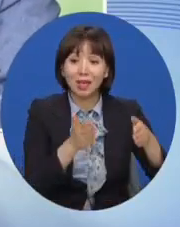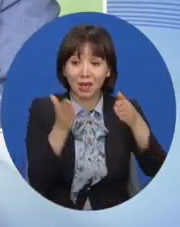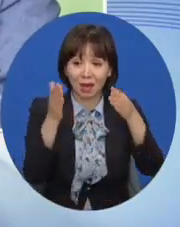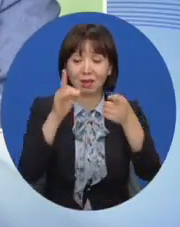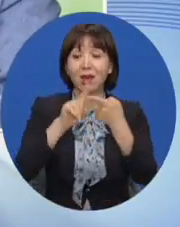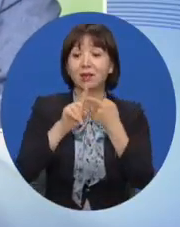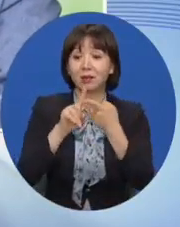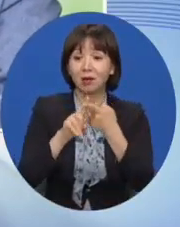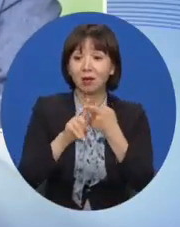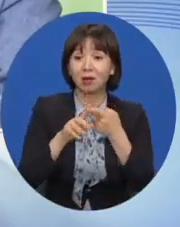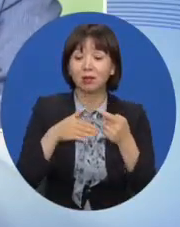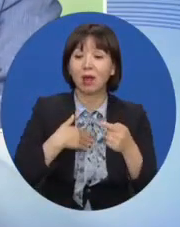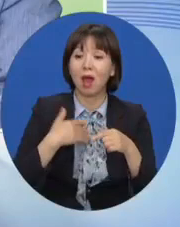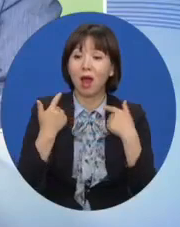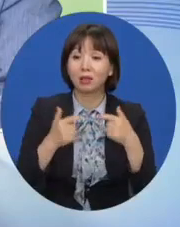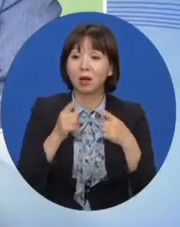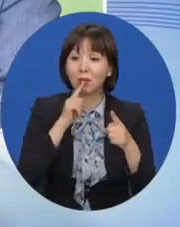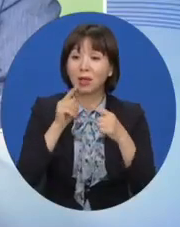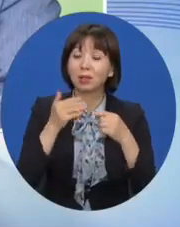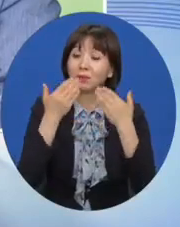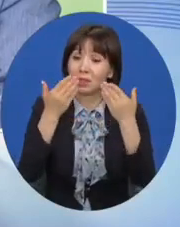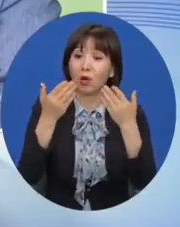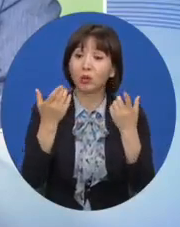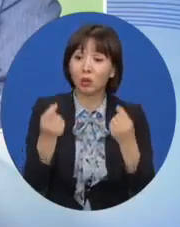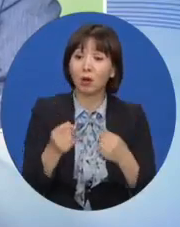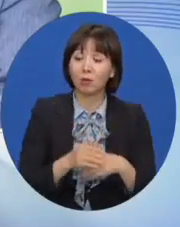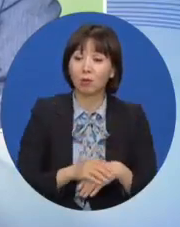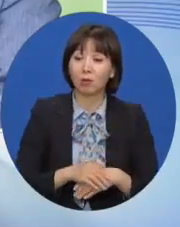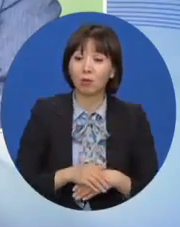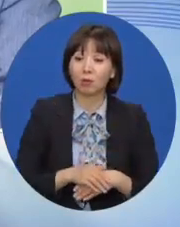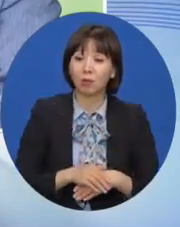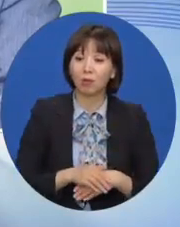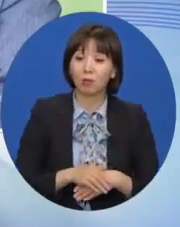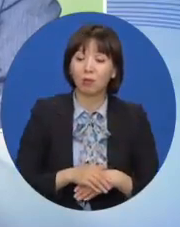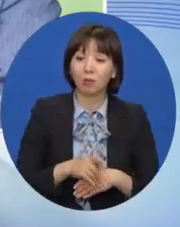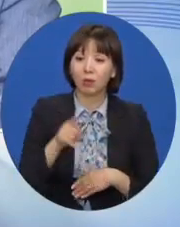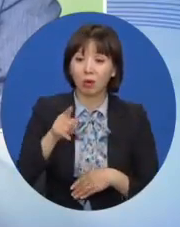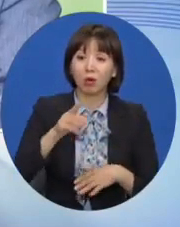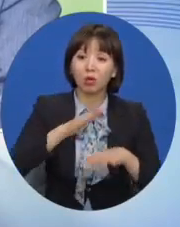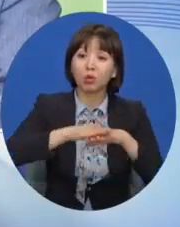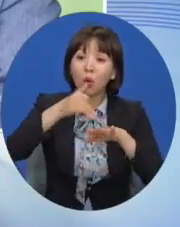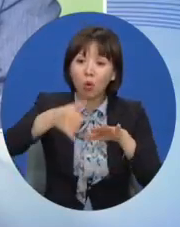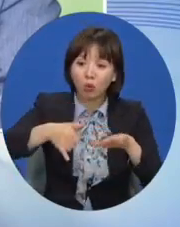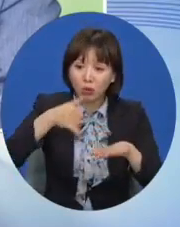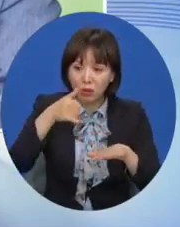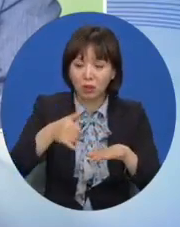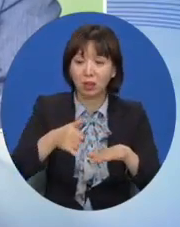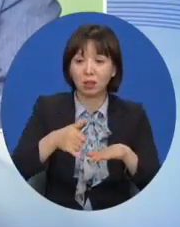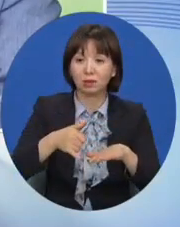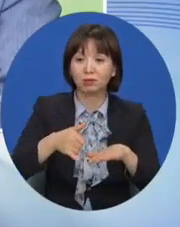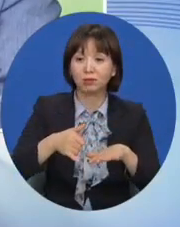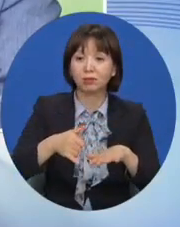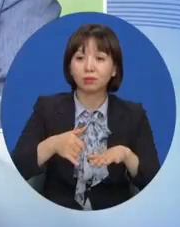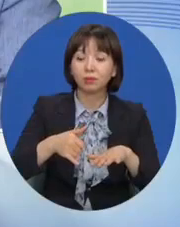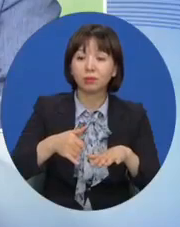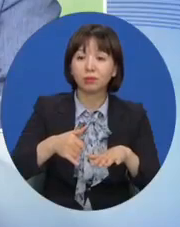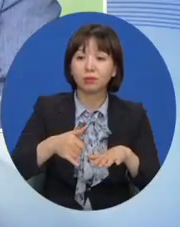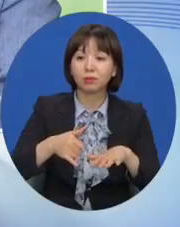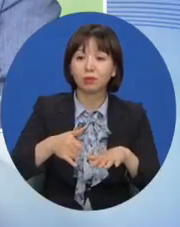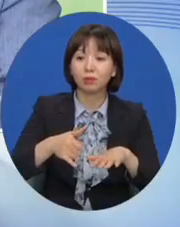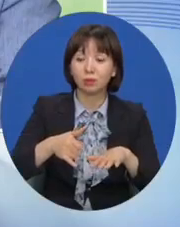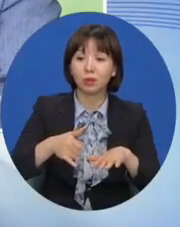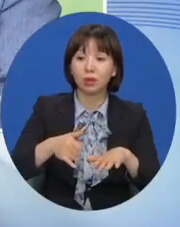초록길은 제가 늘 말씀을 드린 것처럼 여기는 그 농지고 또 충분히 워킹할 수 있는 뭐 걸을 수 있는 길만은